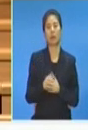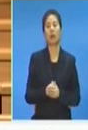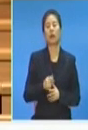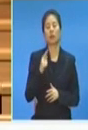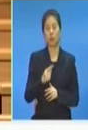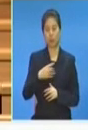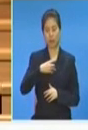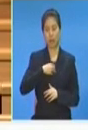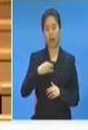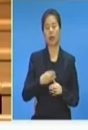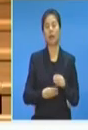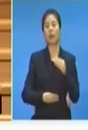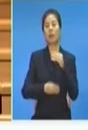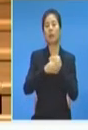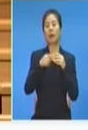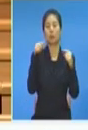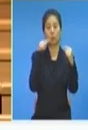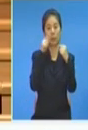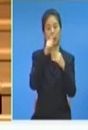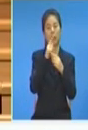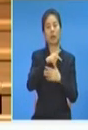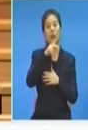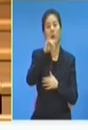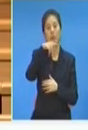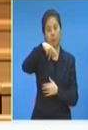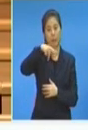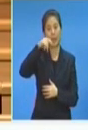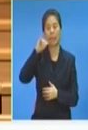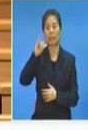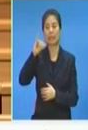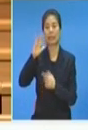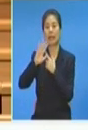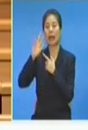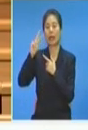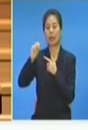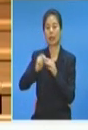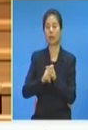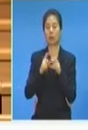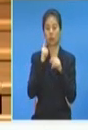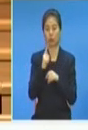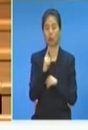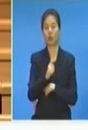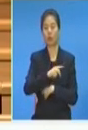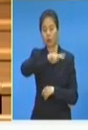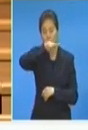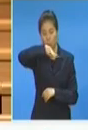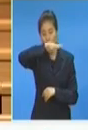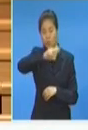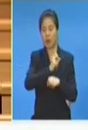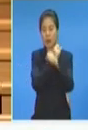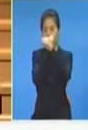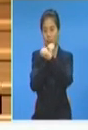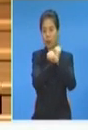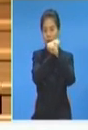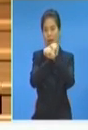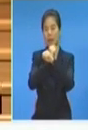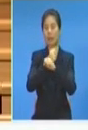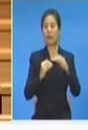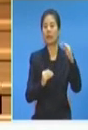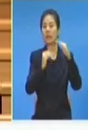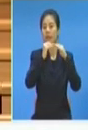ติมครับในพรบ.คุ้มครองพยานเนี่ยต้องให้คนที่มาให้ปากคำกับกกต.ในคดีวินัยของกกต.ได้รับ